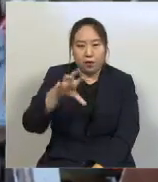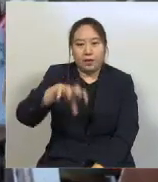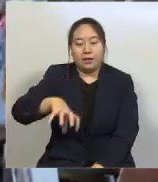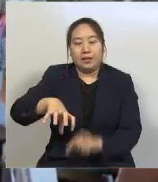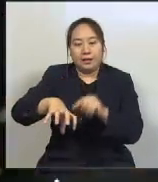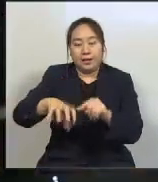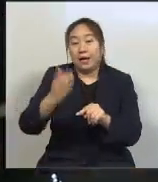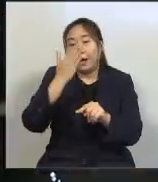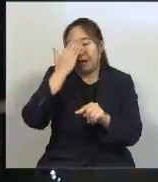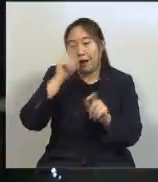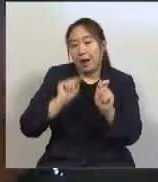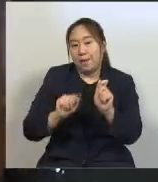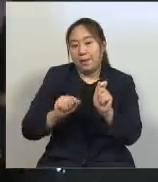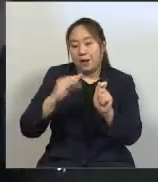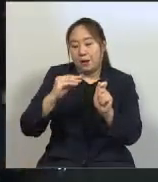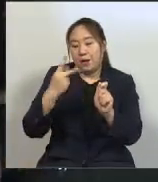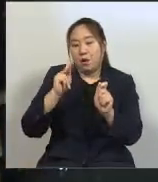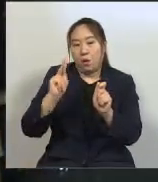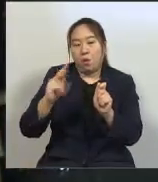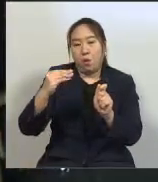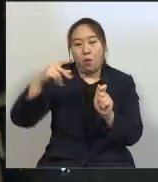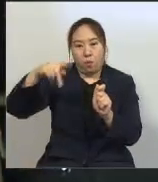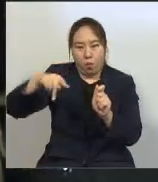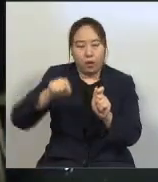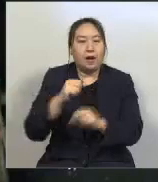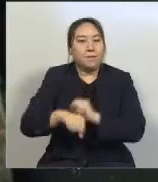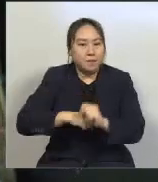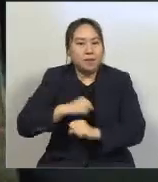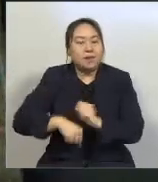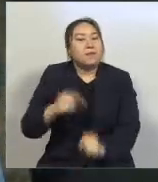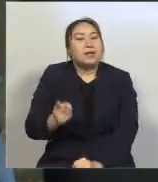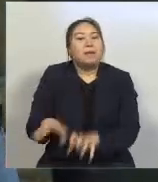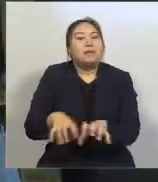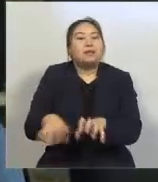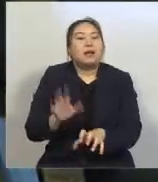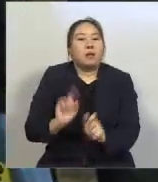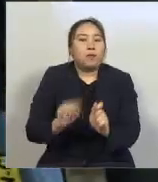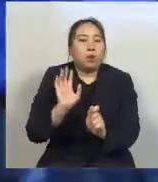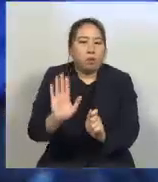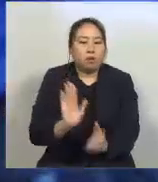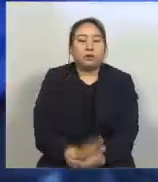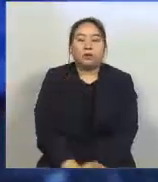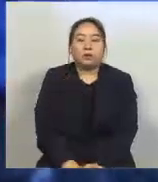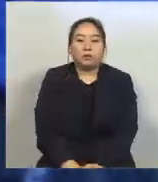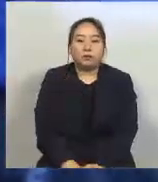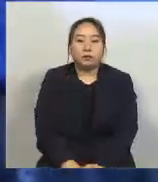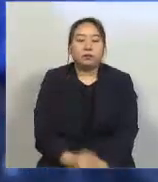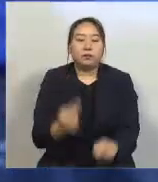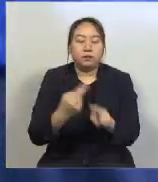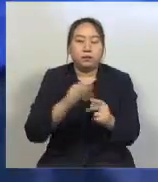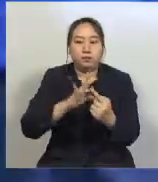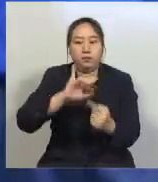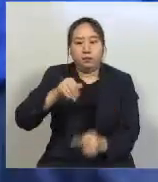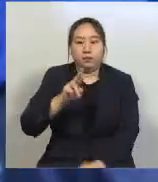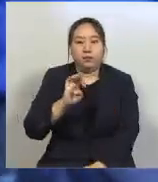กประสงค์หน้าที่ว่าการอำเภอโคกโพซึ่งเป็นงานประจำปีของอำเภอโคกโพนายเจริญอินวรณะน